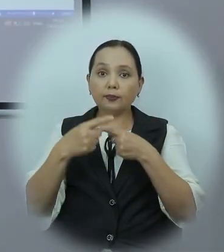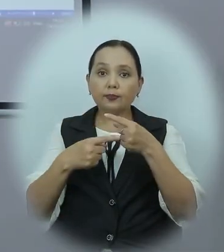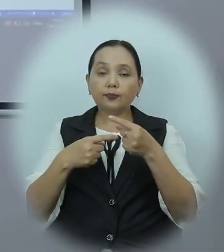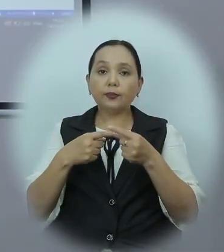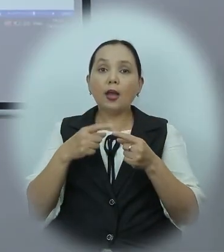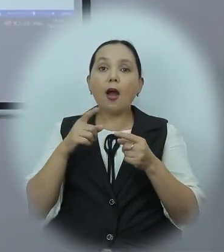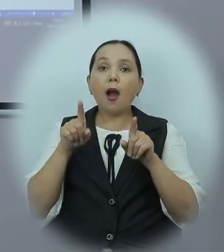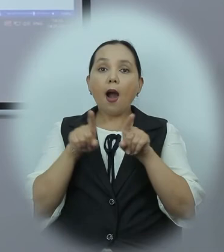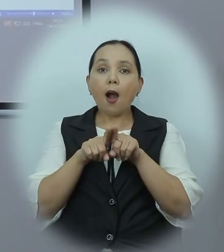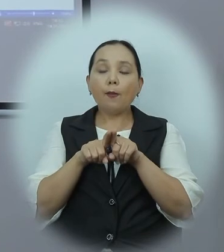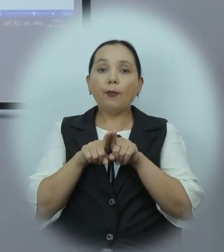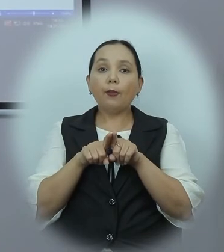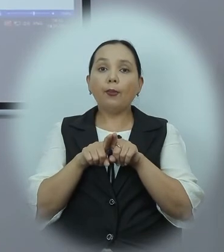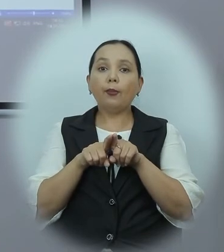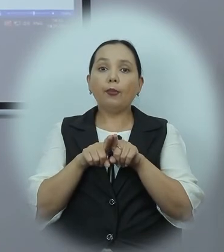ham